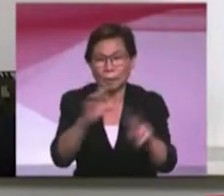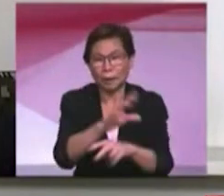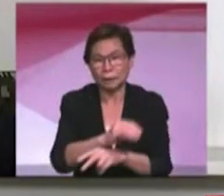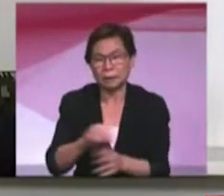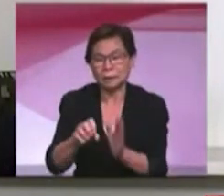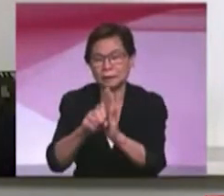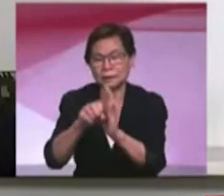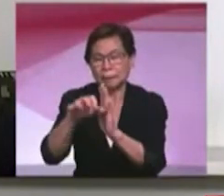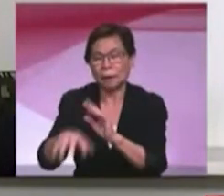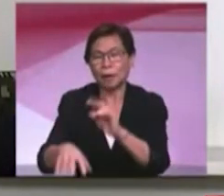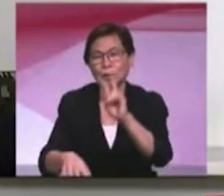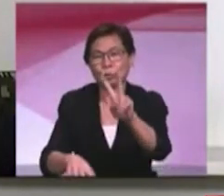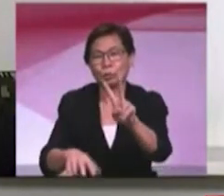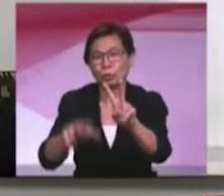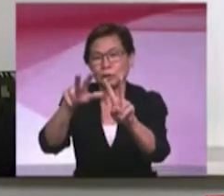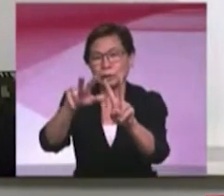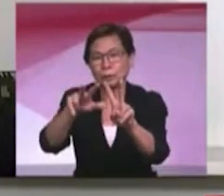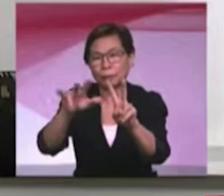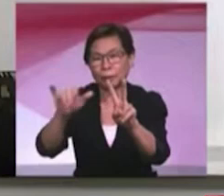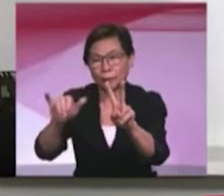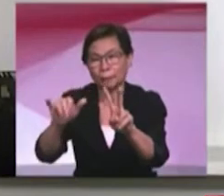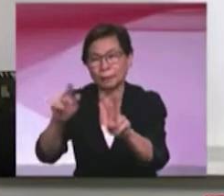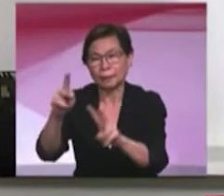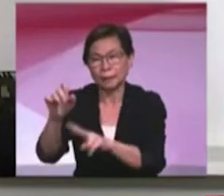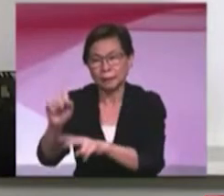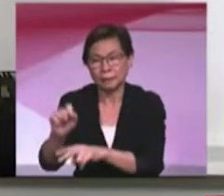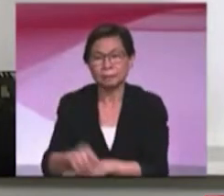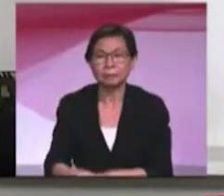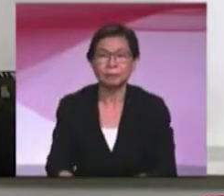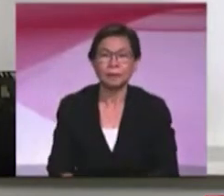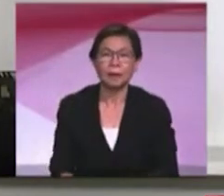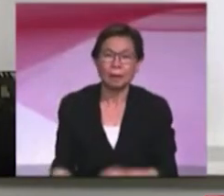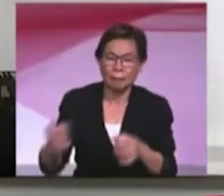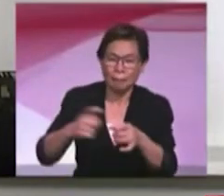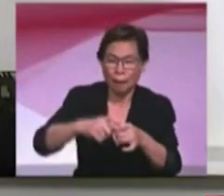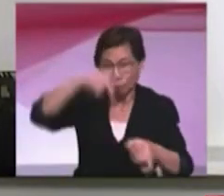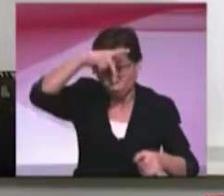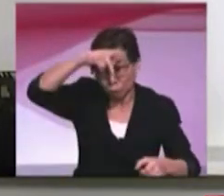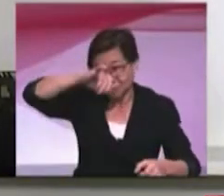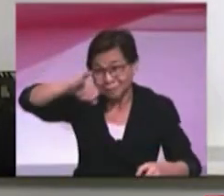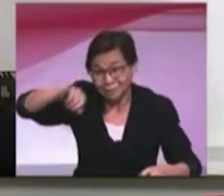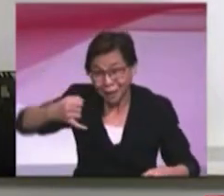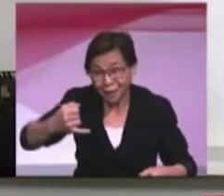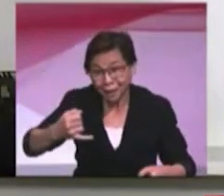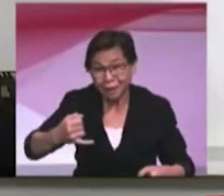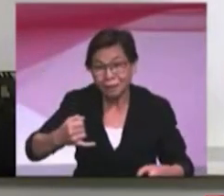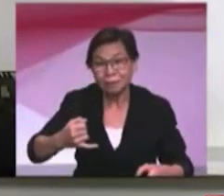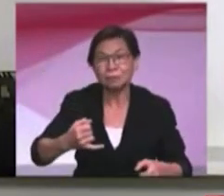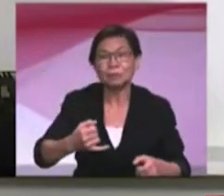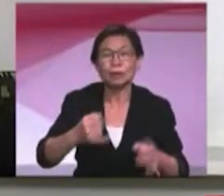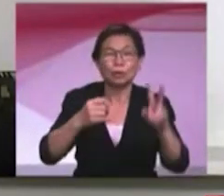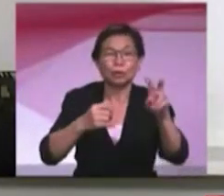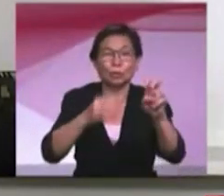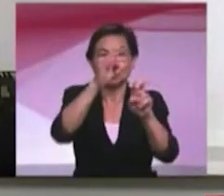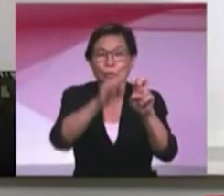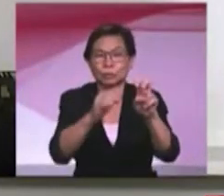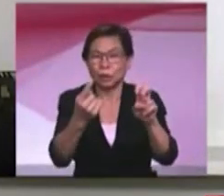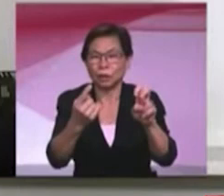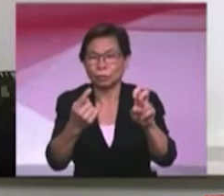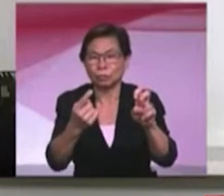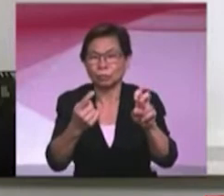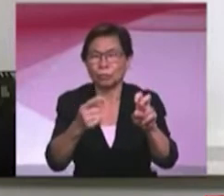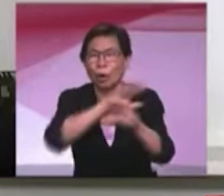278 kes dan Setapak 236 kes. Mengenai Putrajaya, sehingga 20